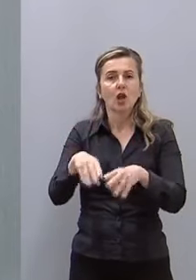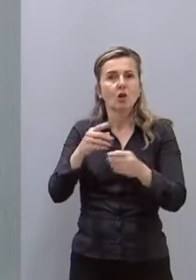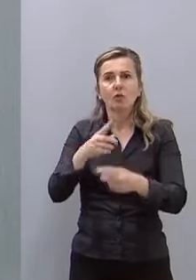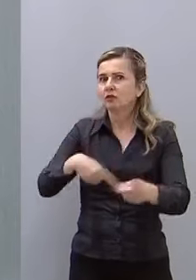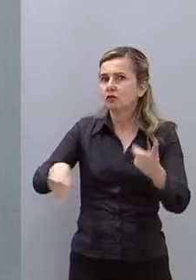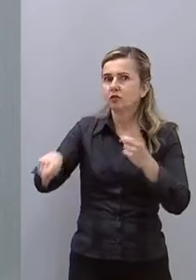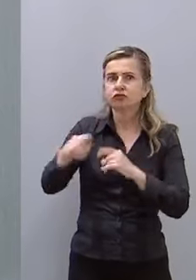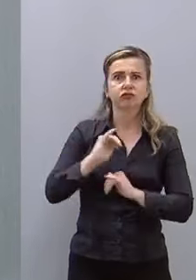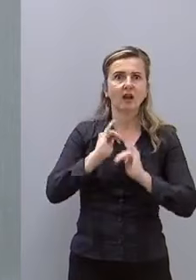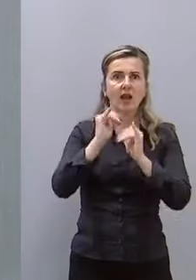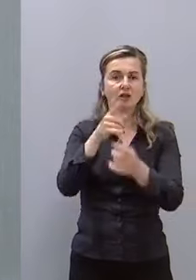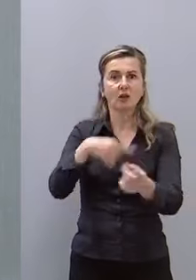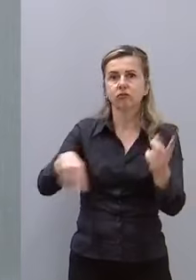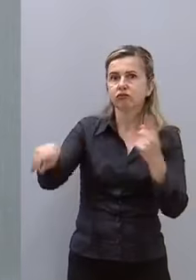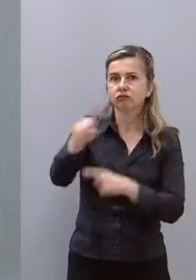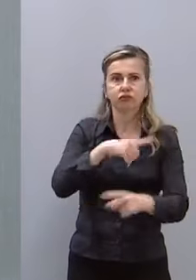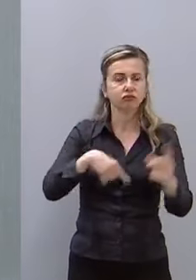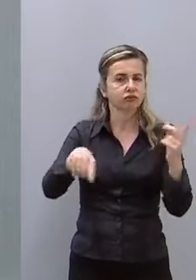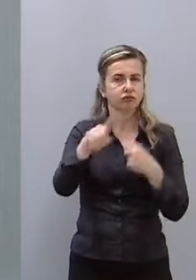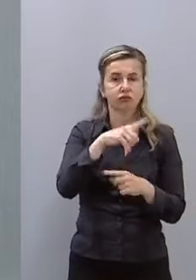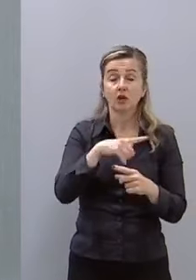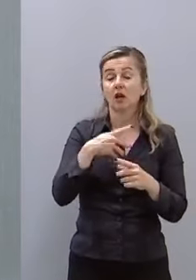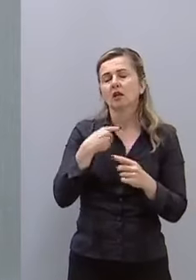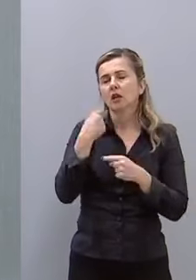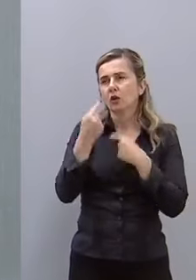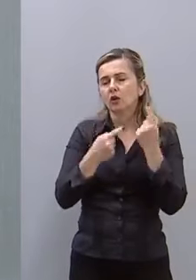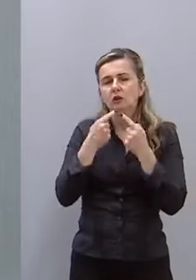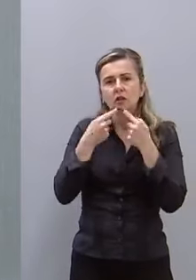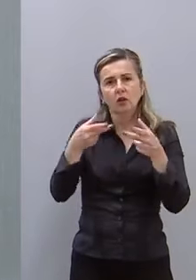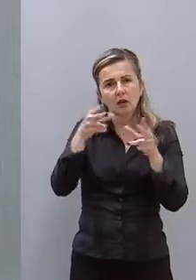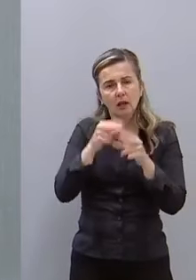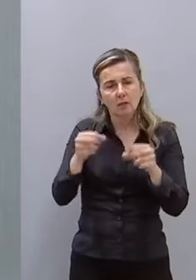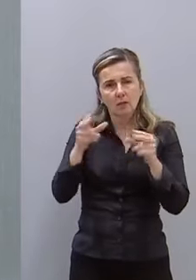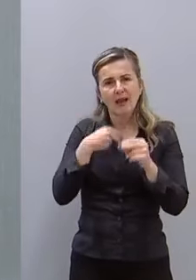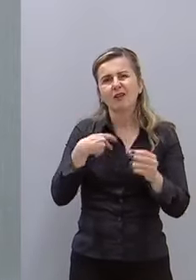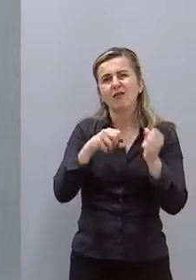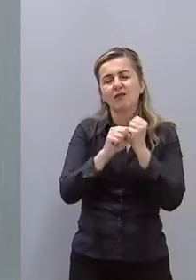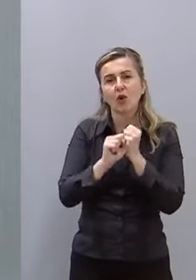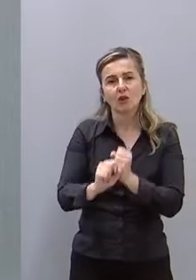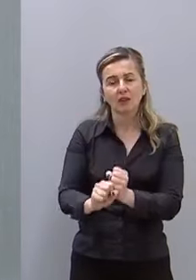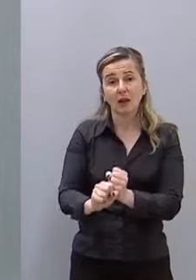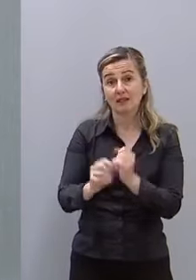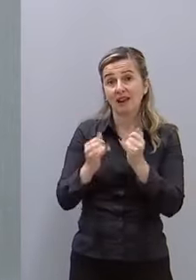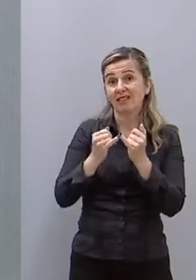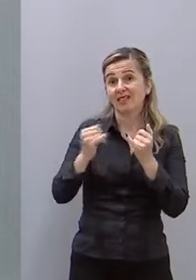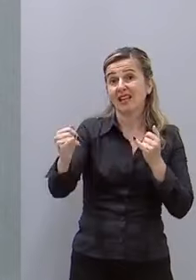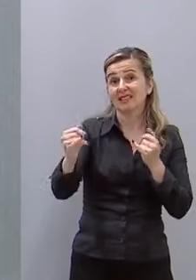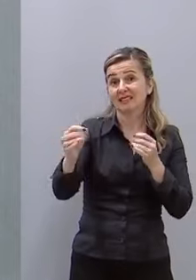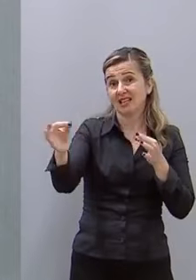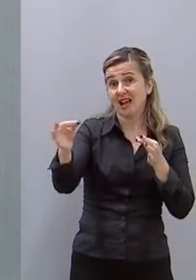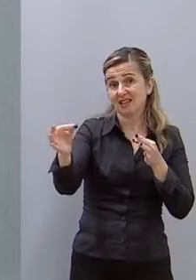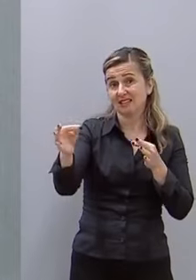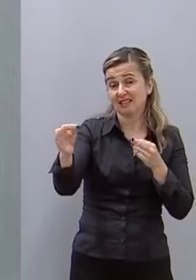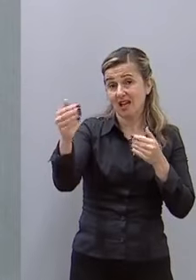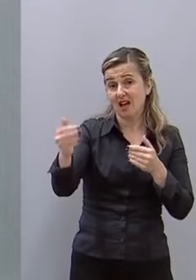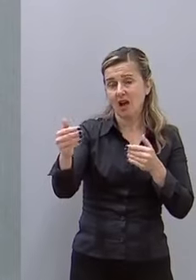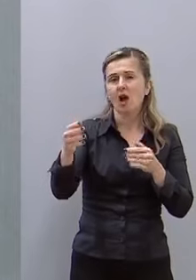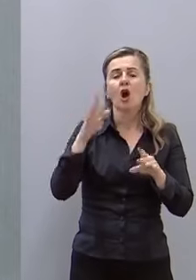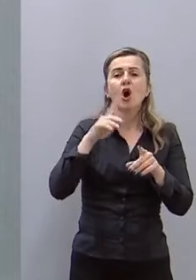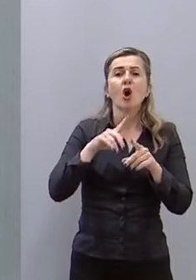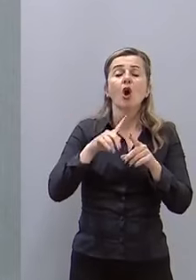questo io continuo a dire che continua ad essere fondamentale la misure di distanziamento sociale l'utilizzo